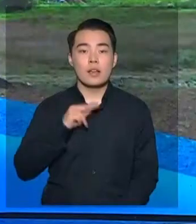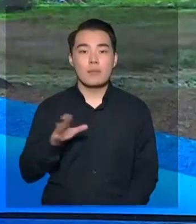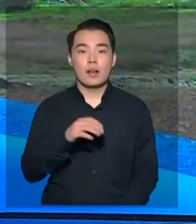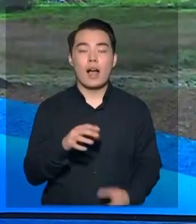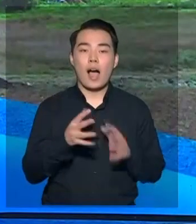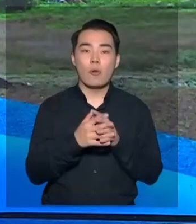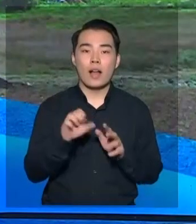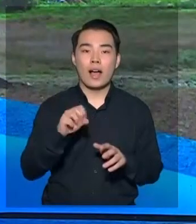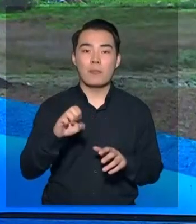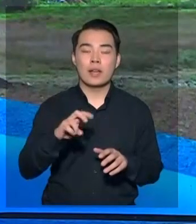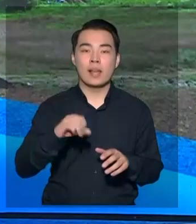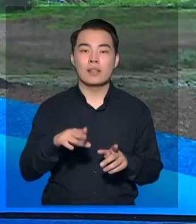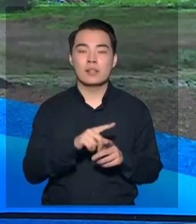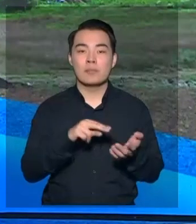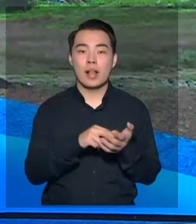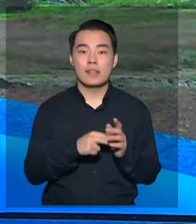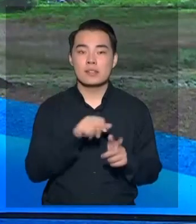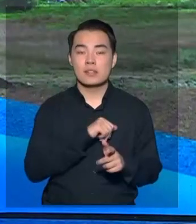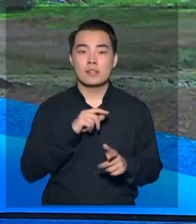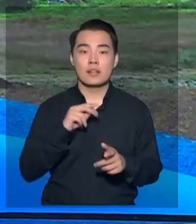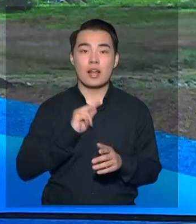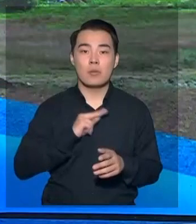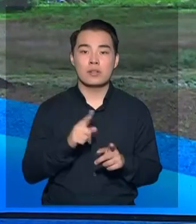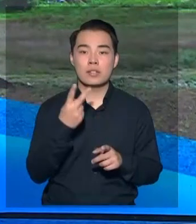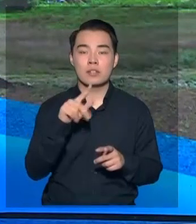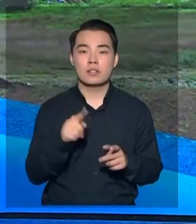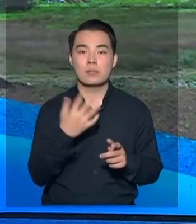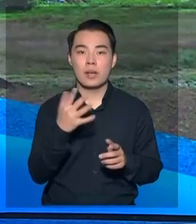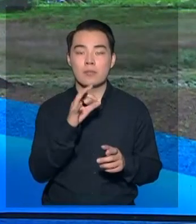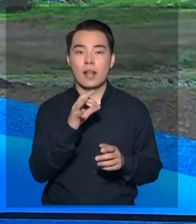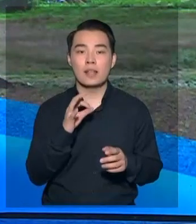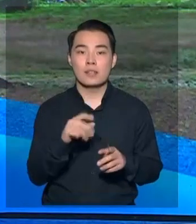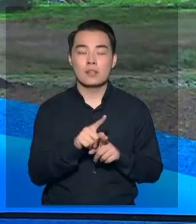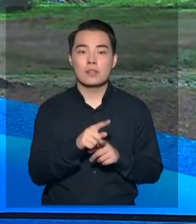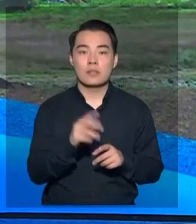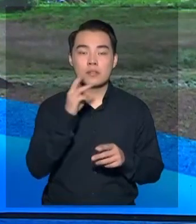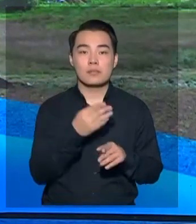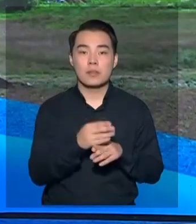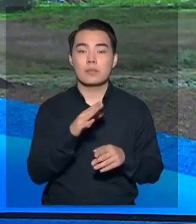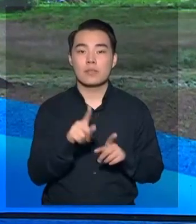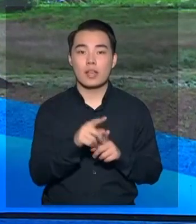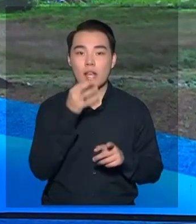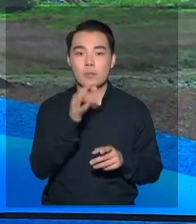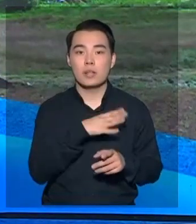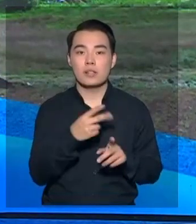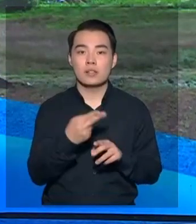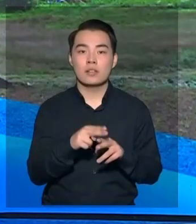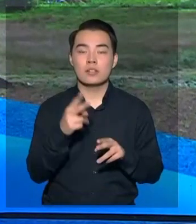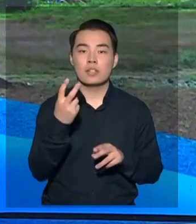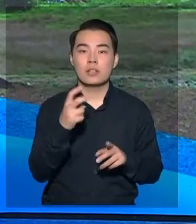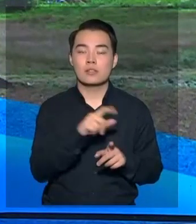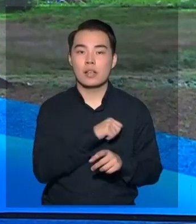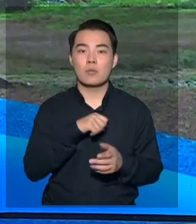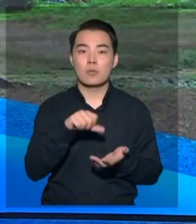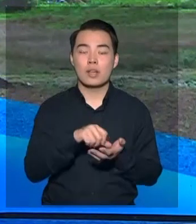Шаруаларға ауыл аманаты жобасы аясында 2,5%-бен несие беріле бастады. Осы орайда Ұлытау облысының 200 тұрғыны